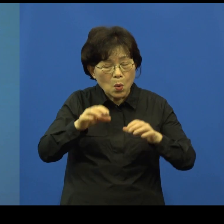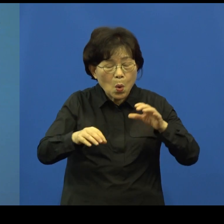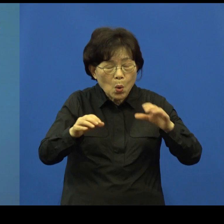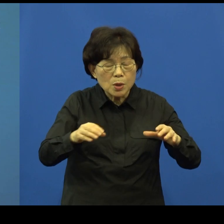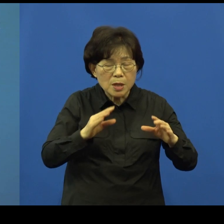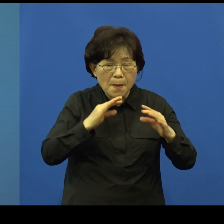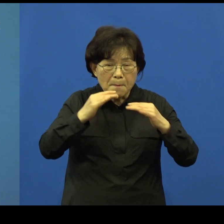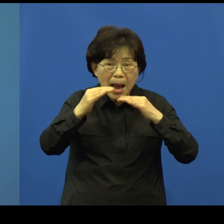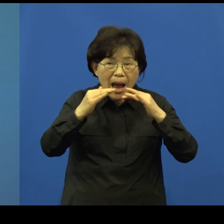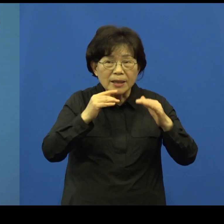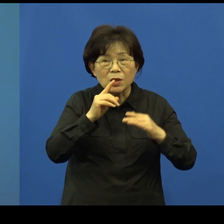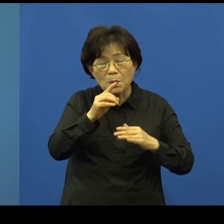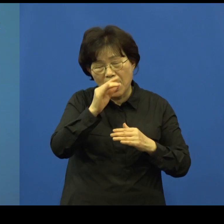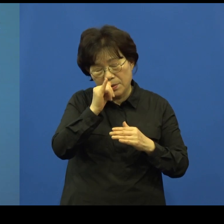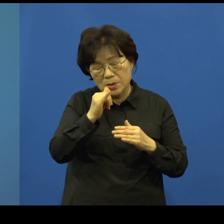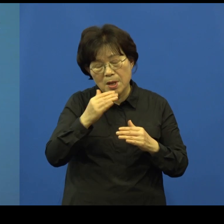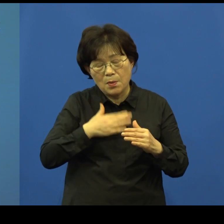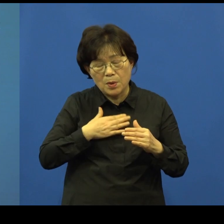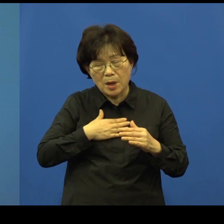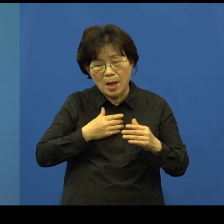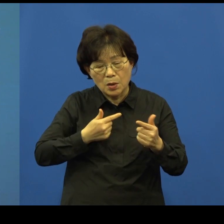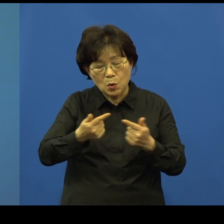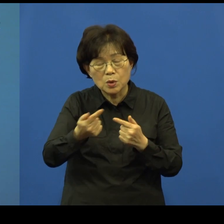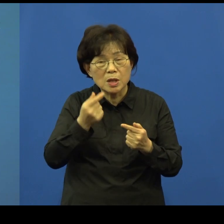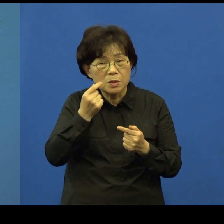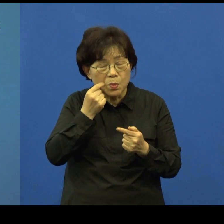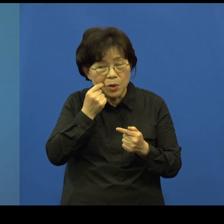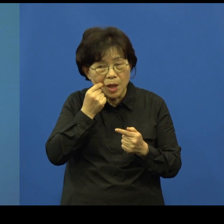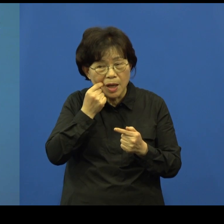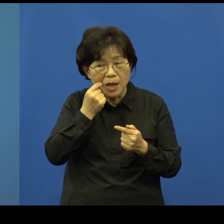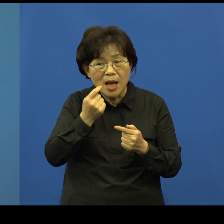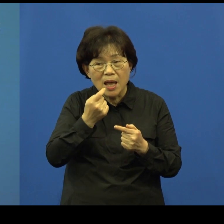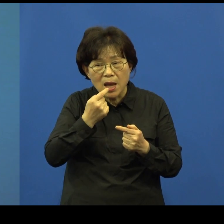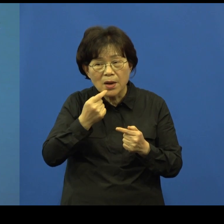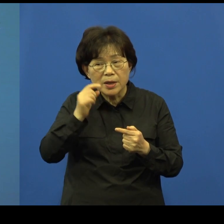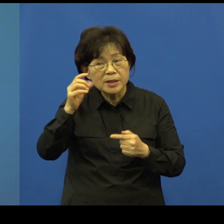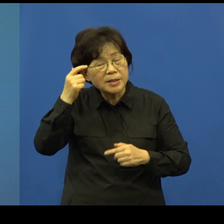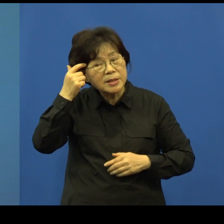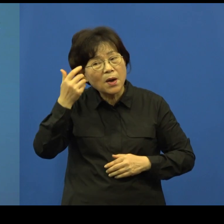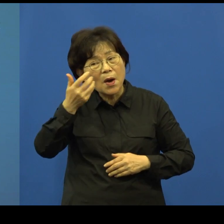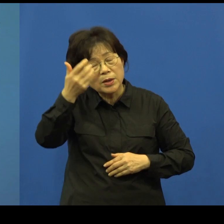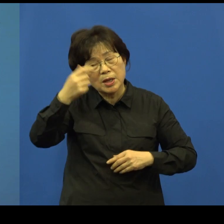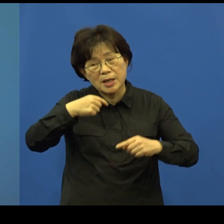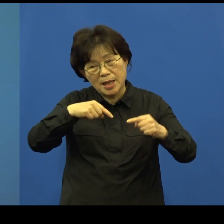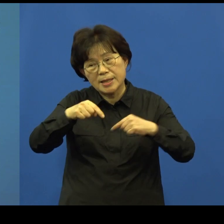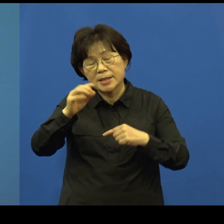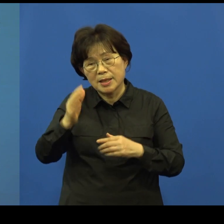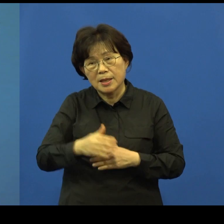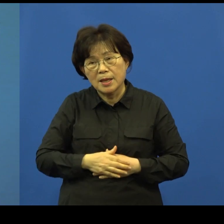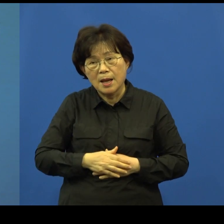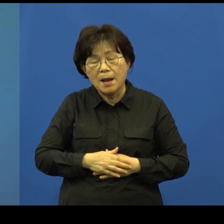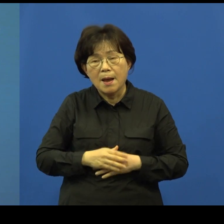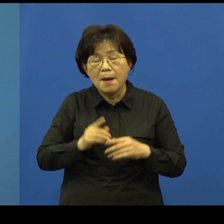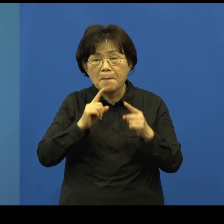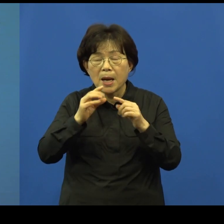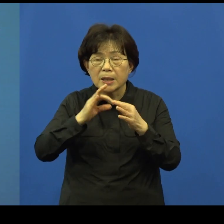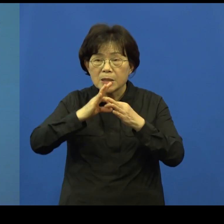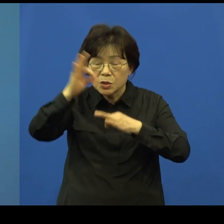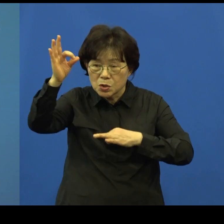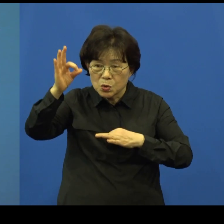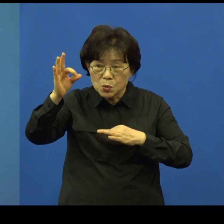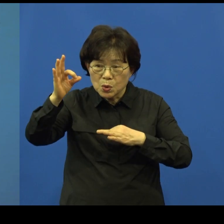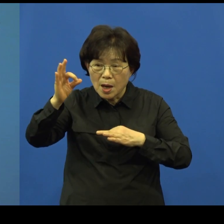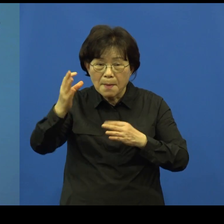우리의 통제할 수 없는 혀를 성령이 주장하시는 것. 자, 말에 실수가 많다면 성령